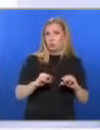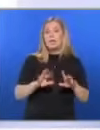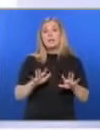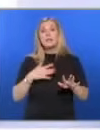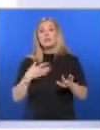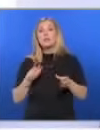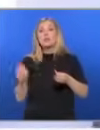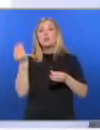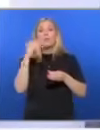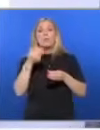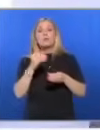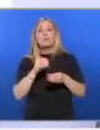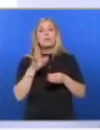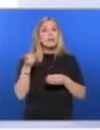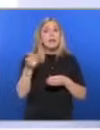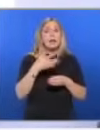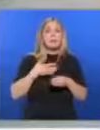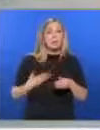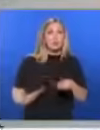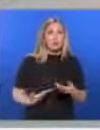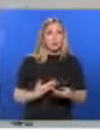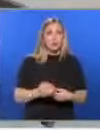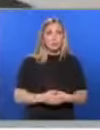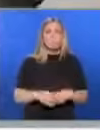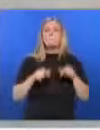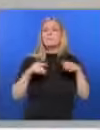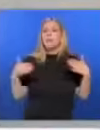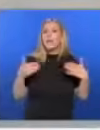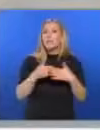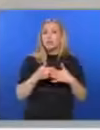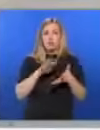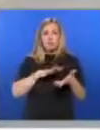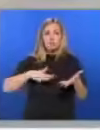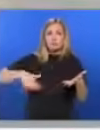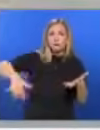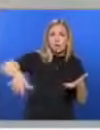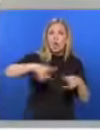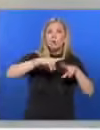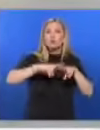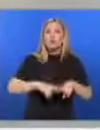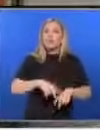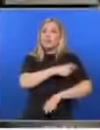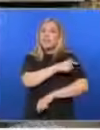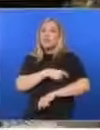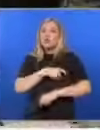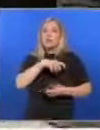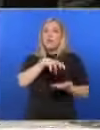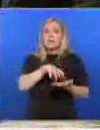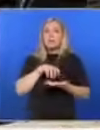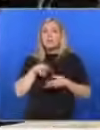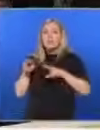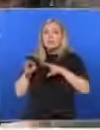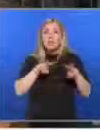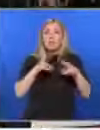нещо допълнително, от което те имат нужда. Тази нощ по целия периметър на пожара ще останат дежурни екипи, които ще